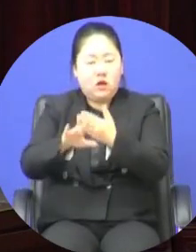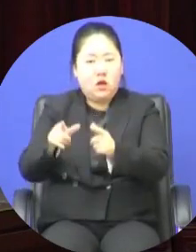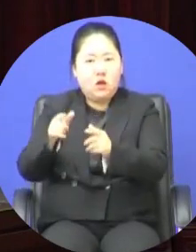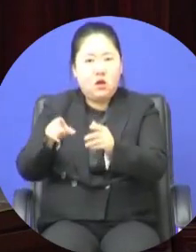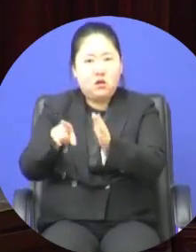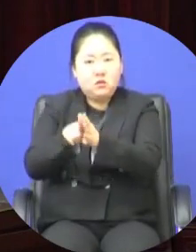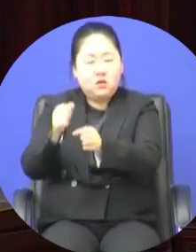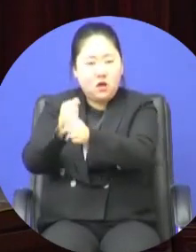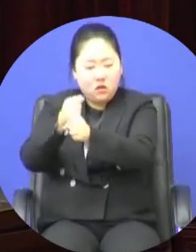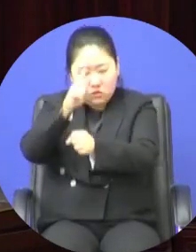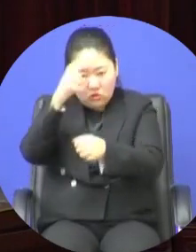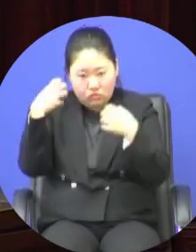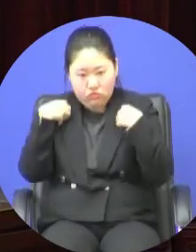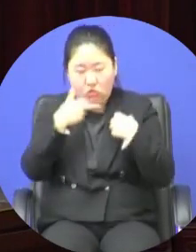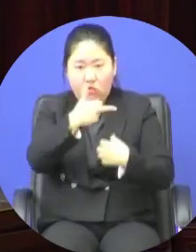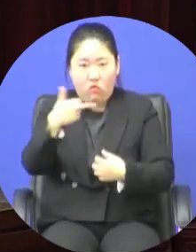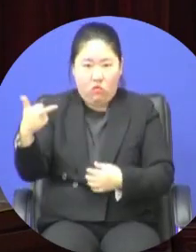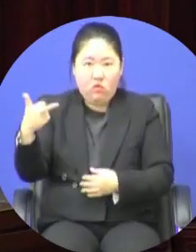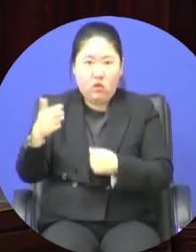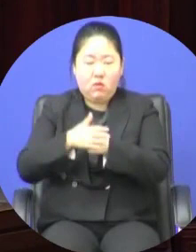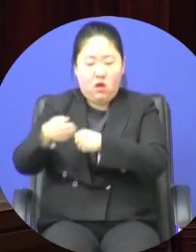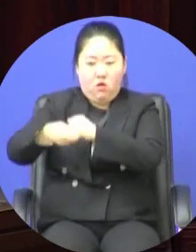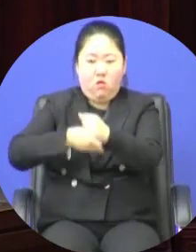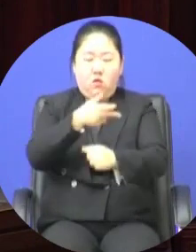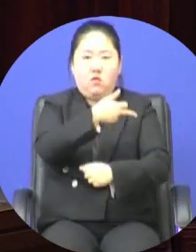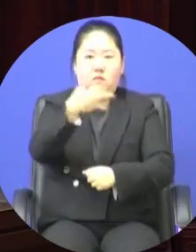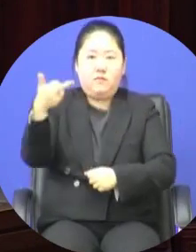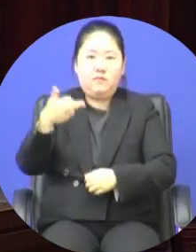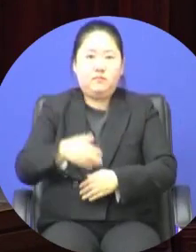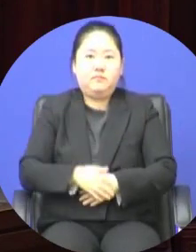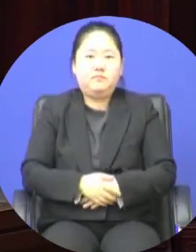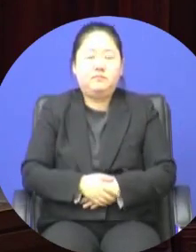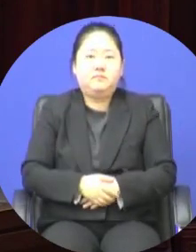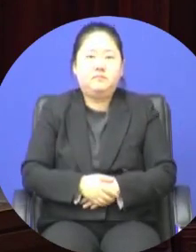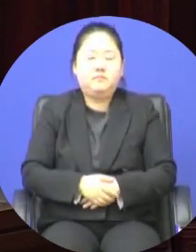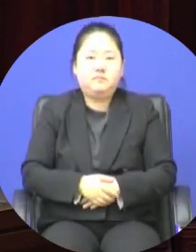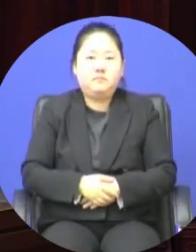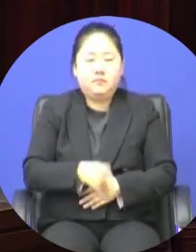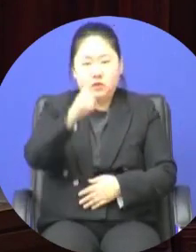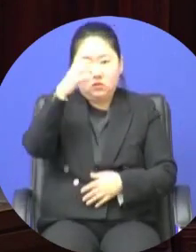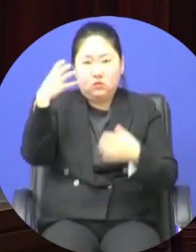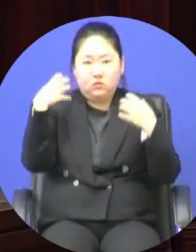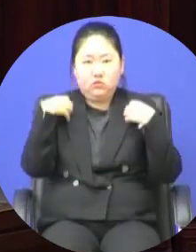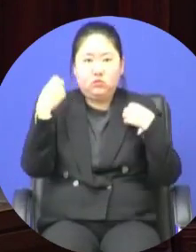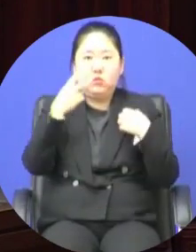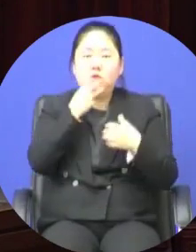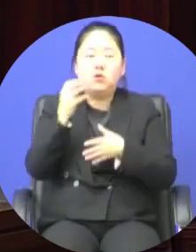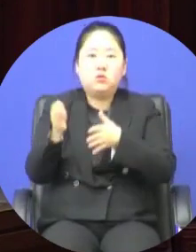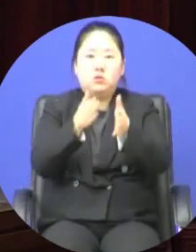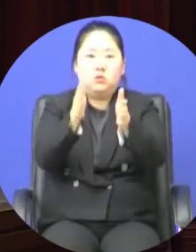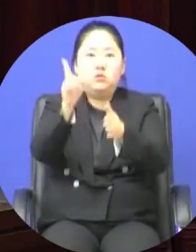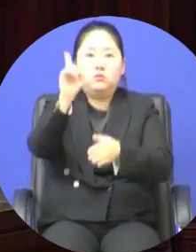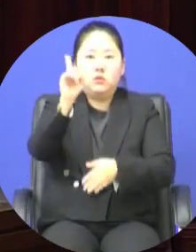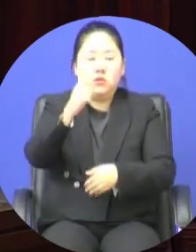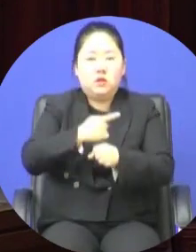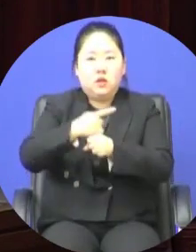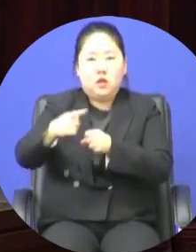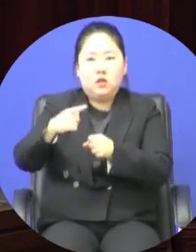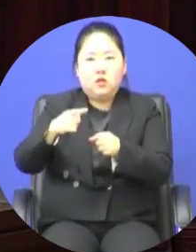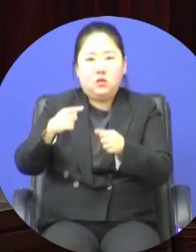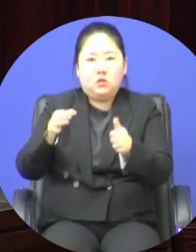중앙정부 방침에 더 직접적인 영향을 받을 수밖에 없는 상황입니다. 중앙정부와 경기도는 내년도